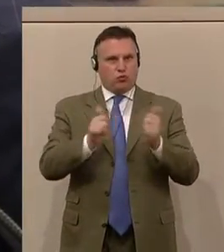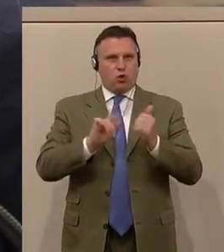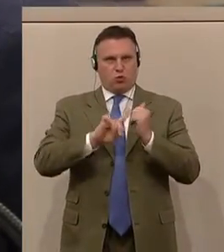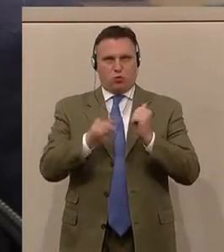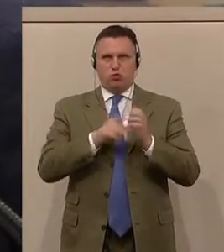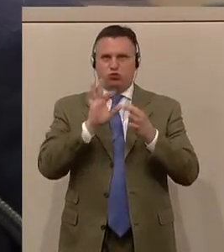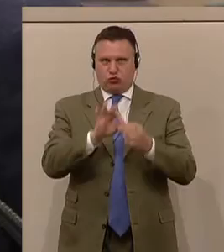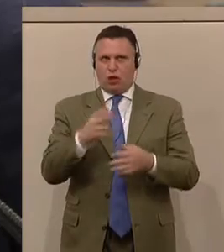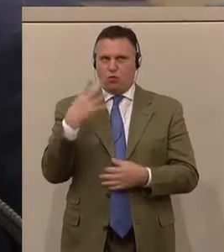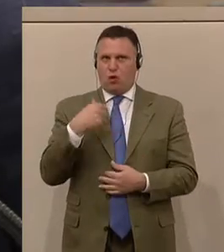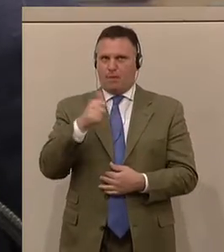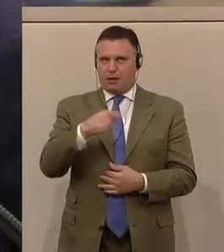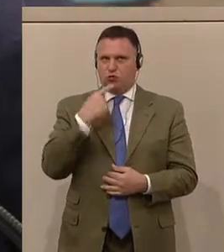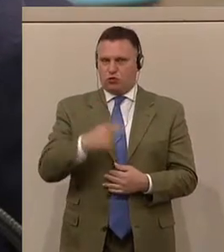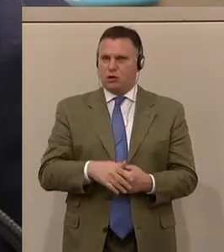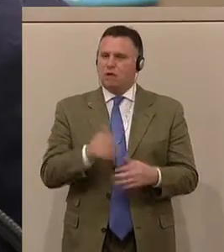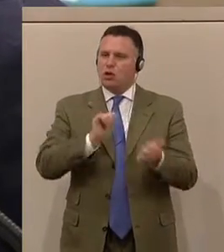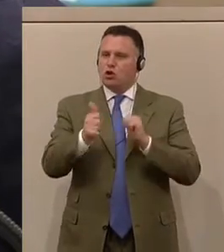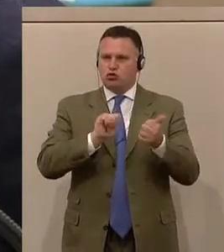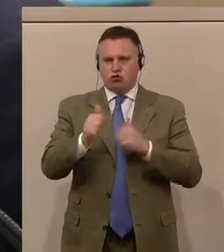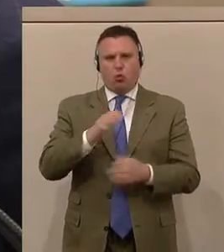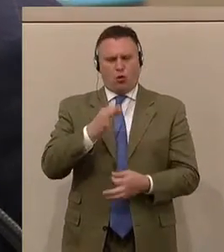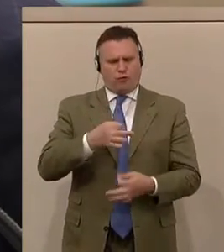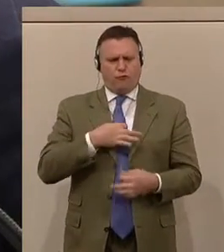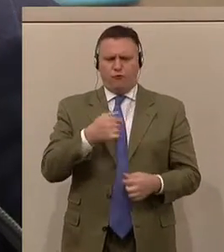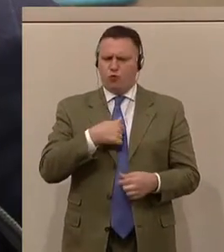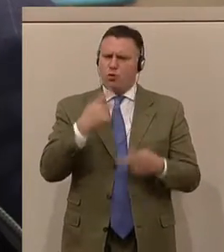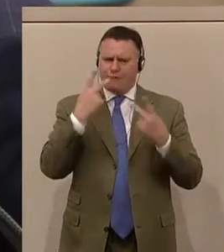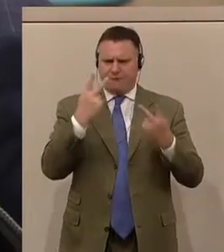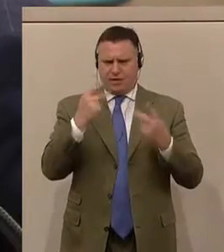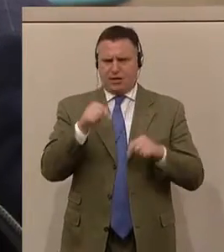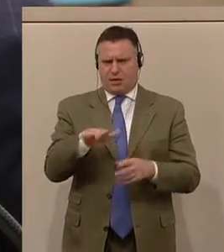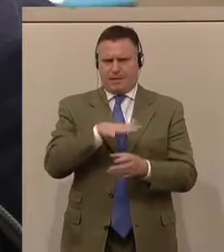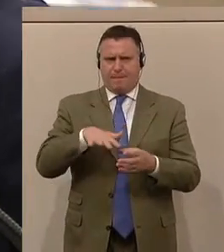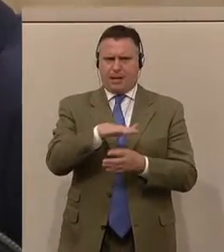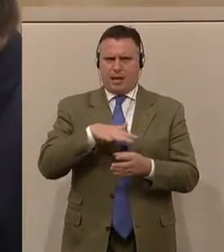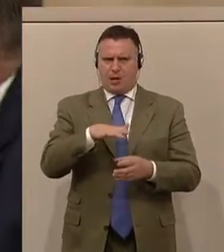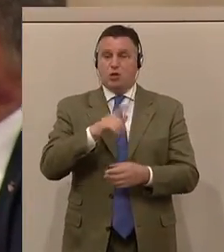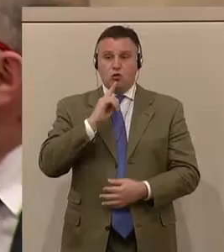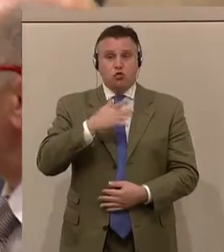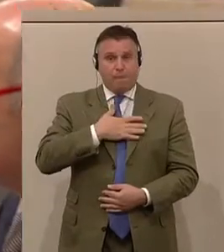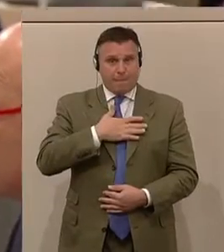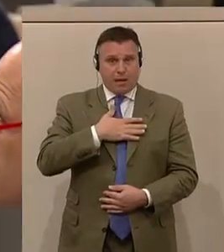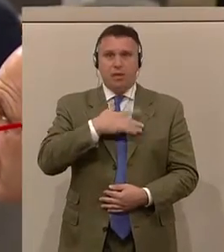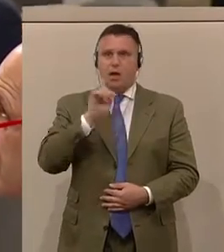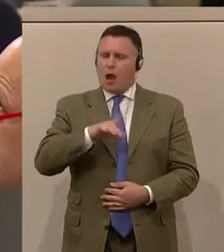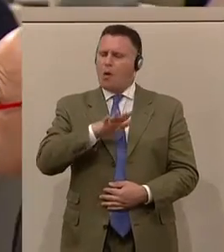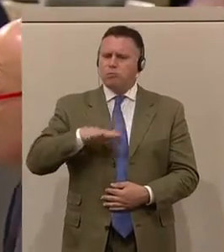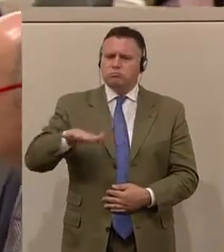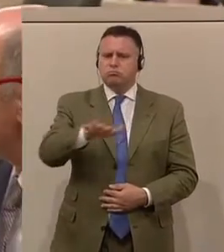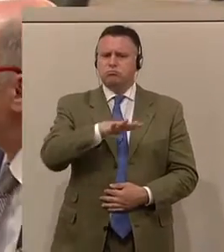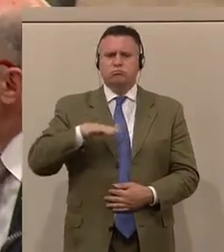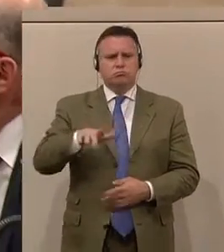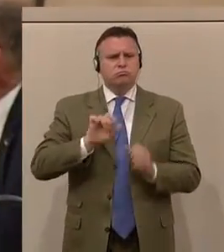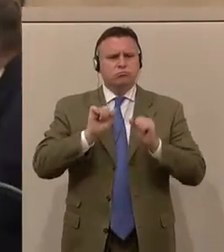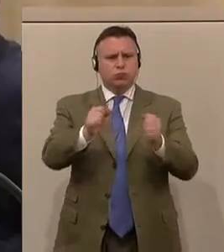ein bisschen das Wort ergreifen, weil mir der Sport ein ganz, ganz großes Anliegen ist und nicht nur mir, sondern auch all denen, die